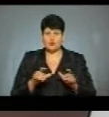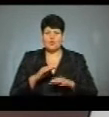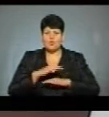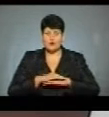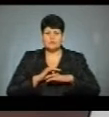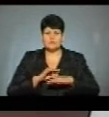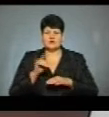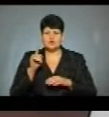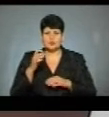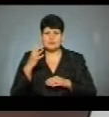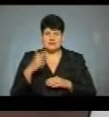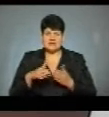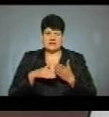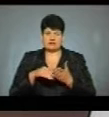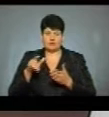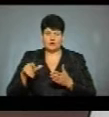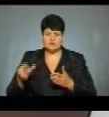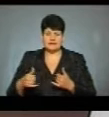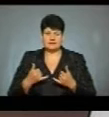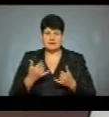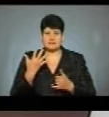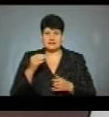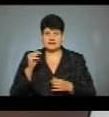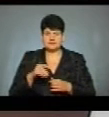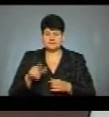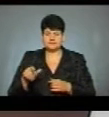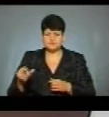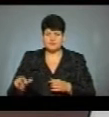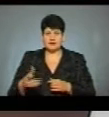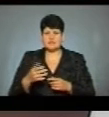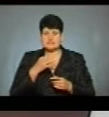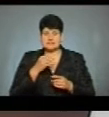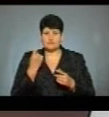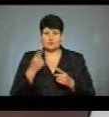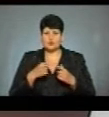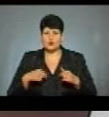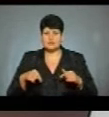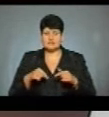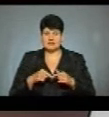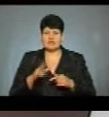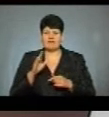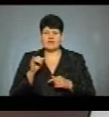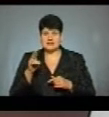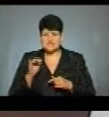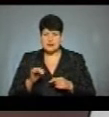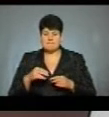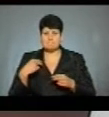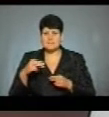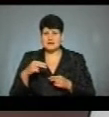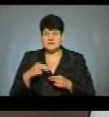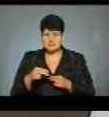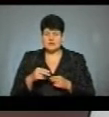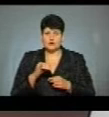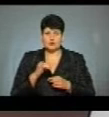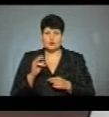провели 150 волонтерів для 5 тисяч школярів та студентів, повідомив один з організаторів, віце-президент з маркетингу організації «Айсек» на